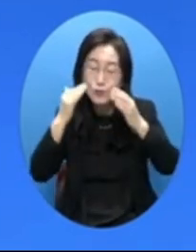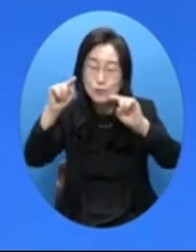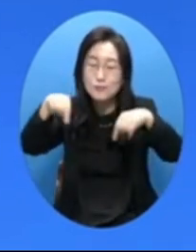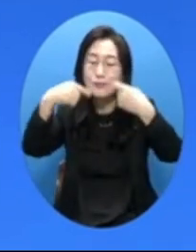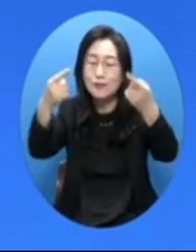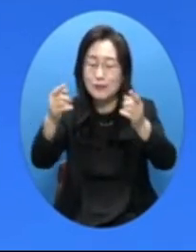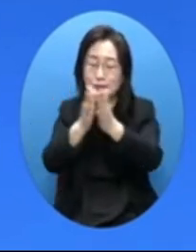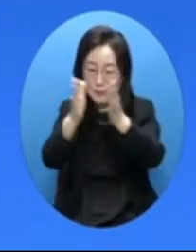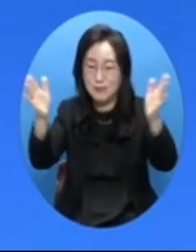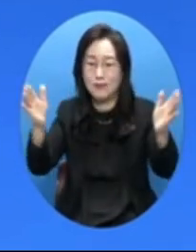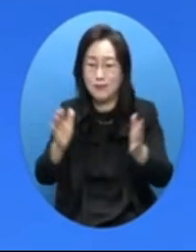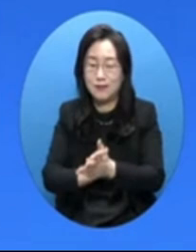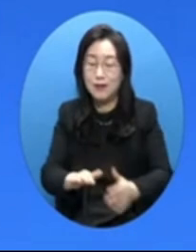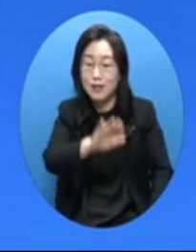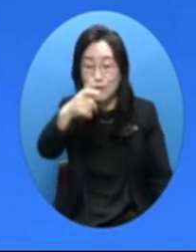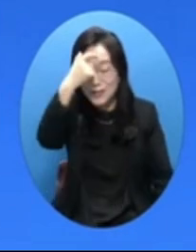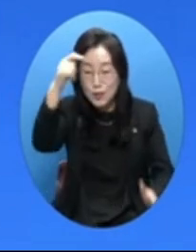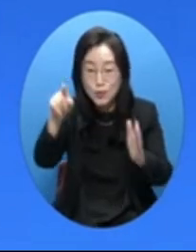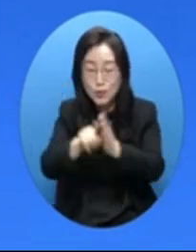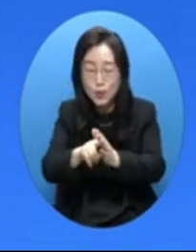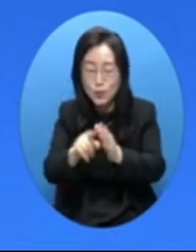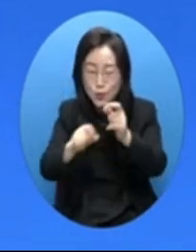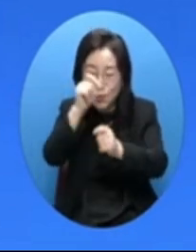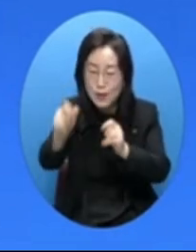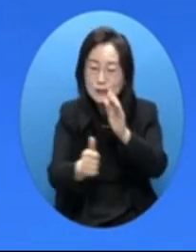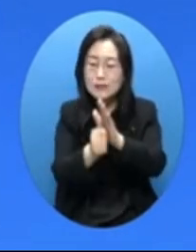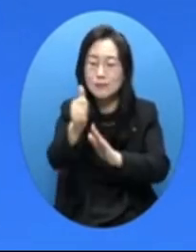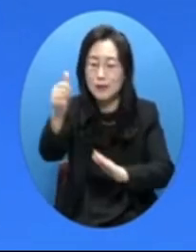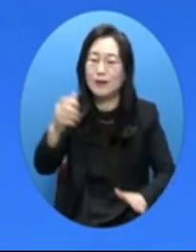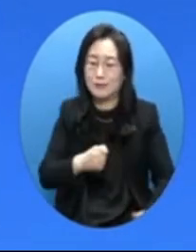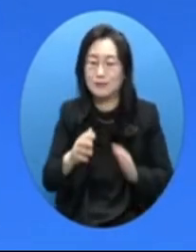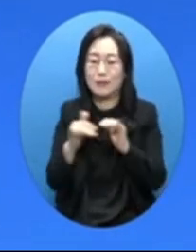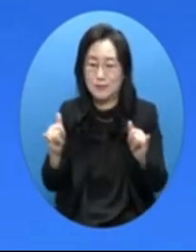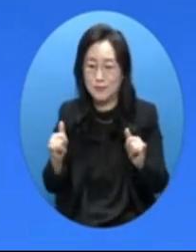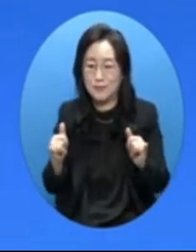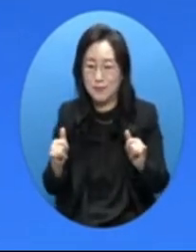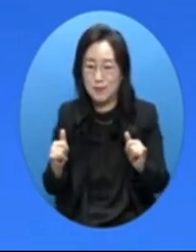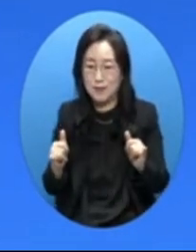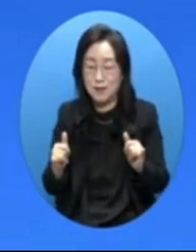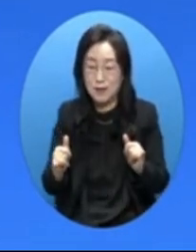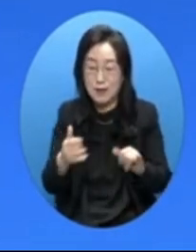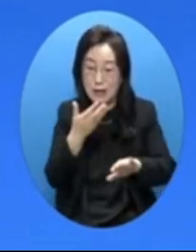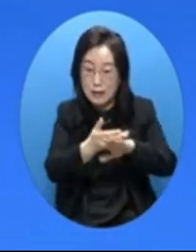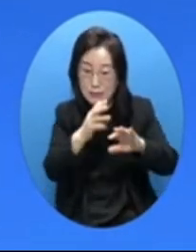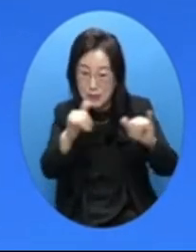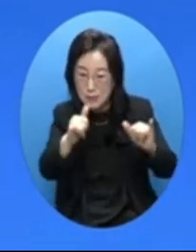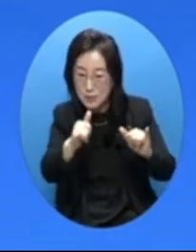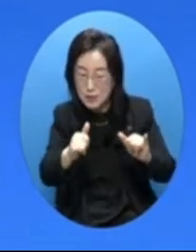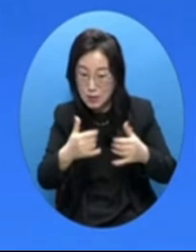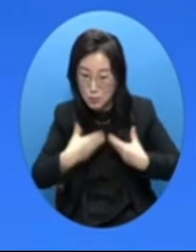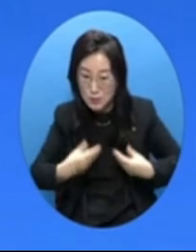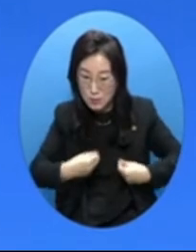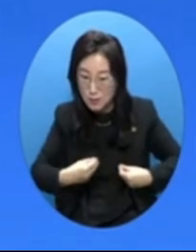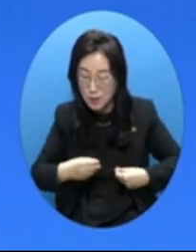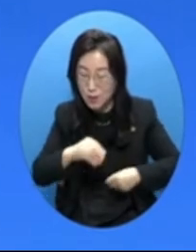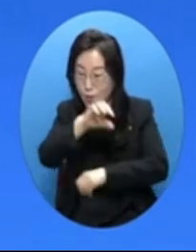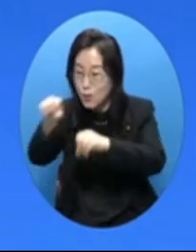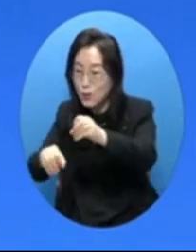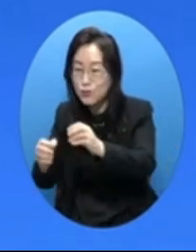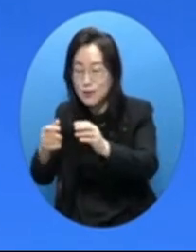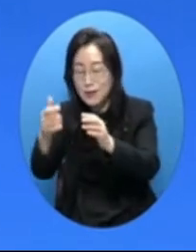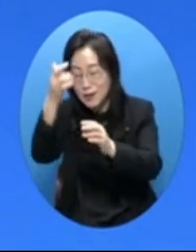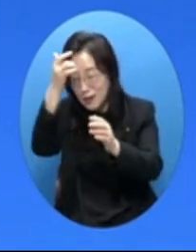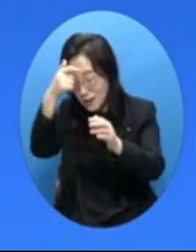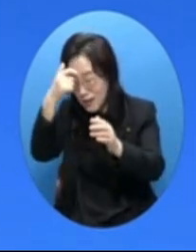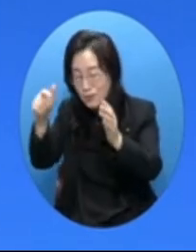것입니다 우리 기독교는 영원한 희망의 종교입니다 온 사람들은 다 절망을 말해도 우리 희망을 말합니다 죽음을 말아도